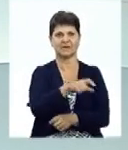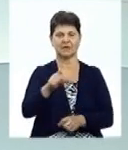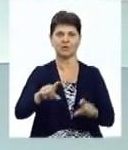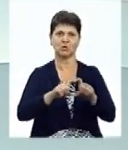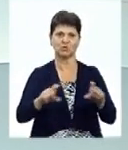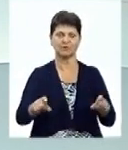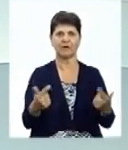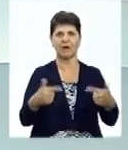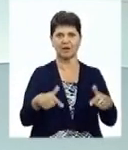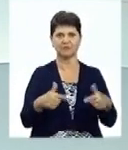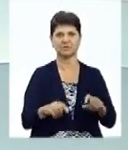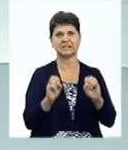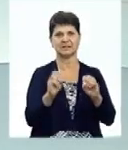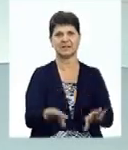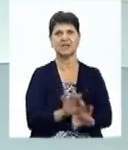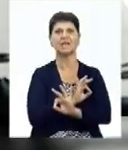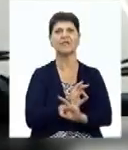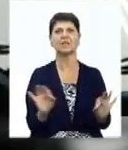вогнеборці склали на відмінно.